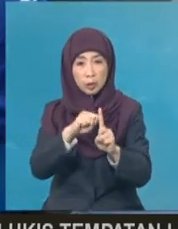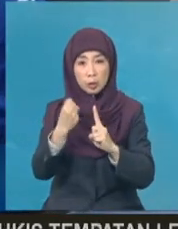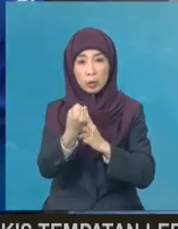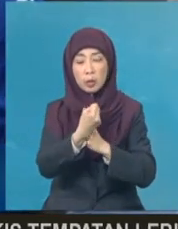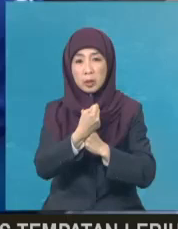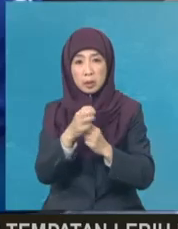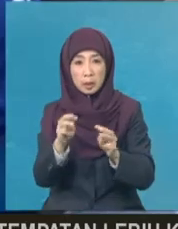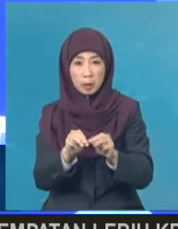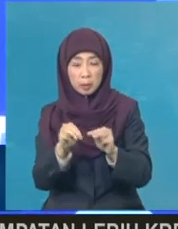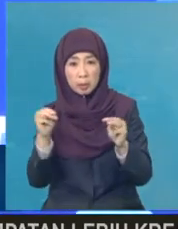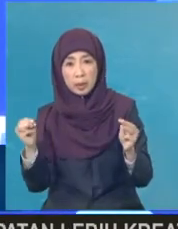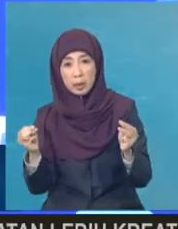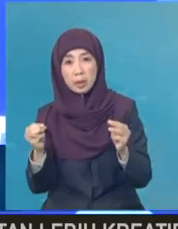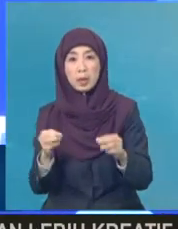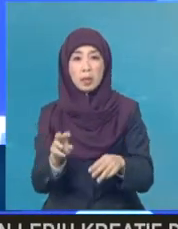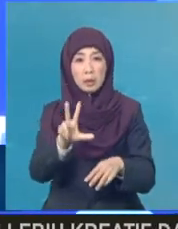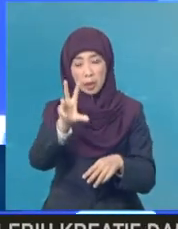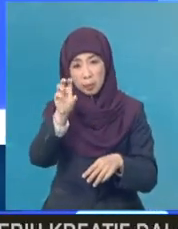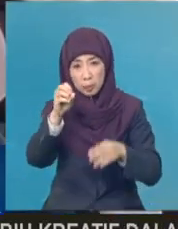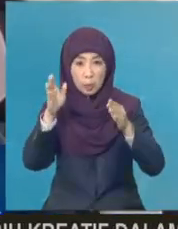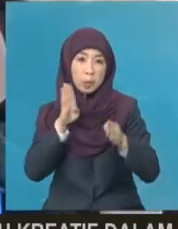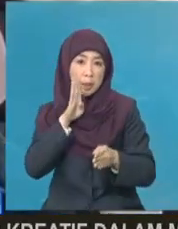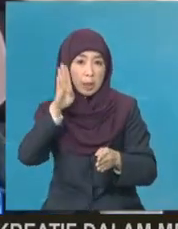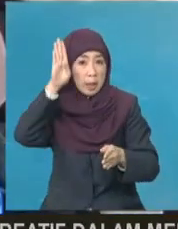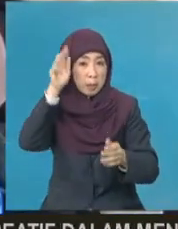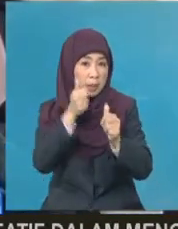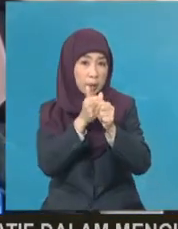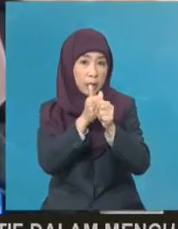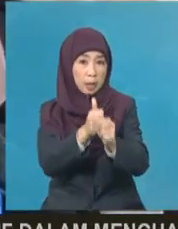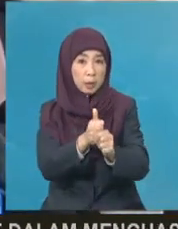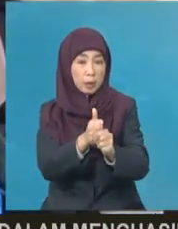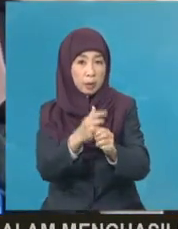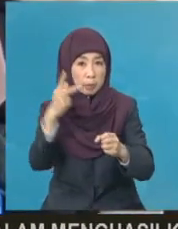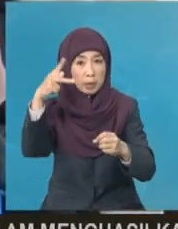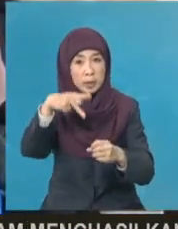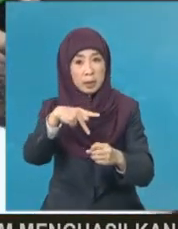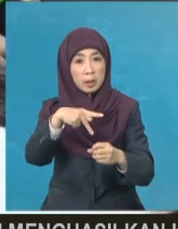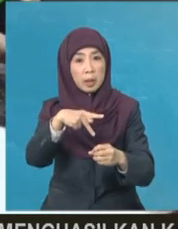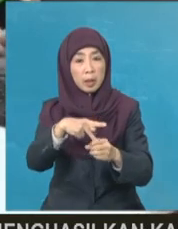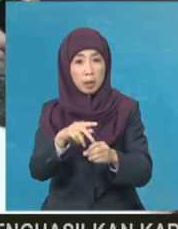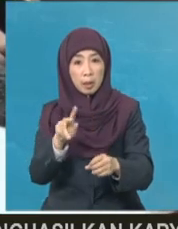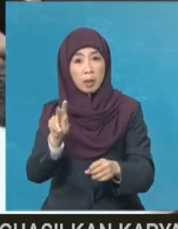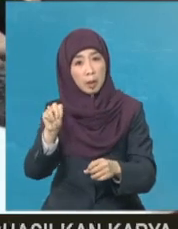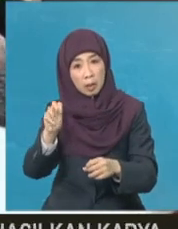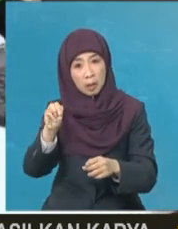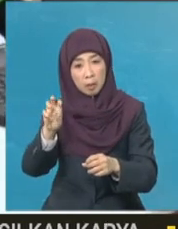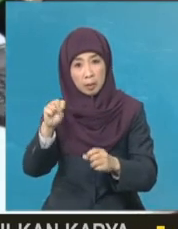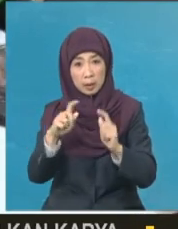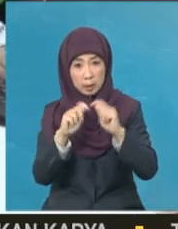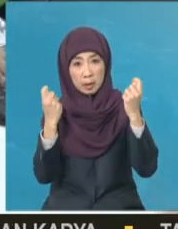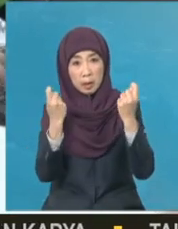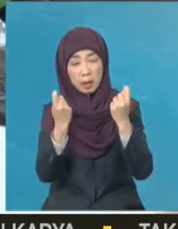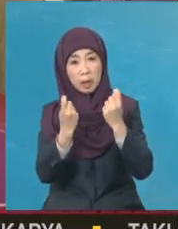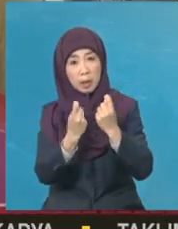taklimat disertai oleh lebih 30 orang beliau selain memperkenalkan kaidah Microsoft tim sebagai membantu memastikan tugas